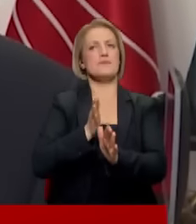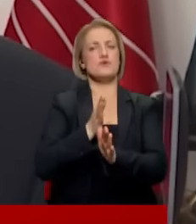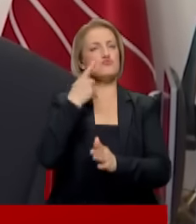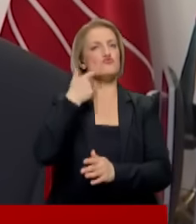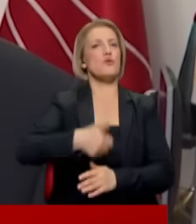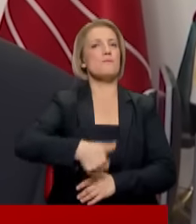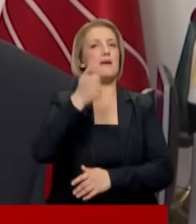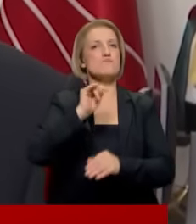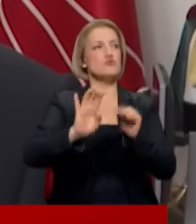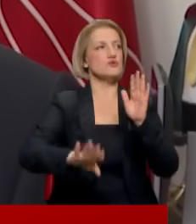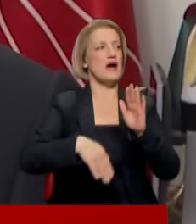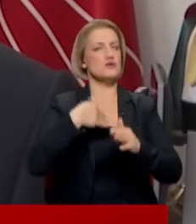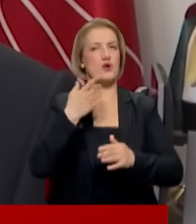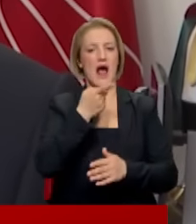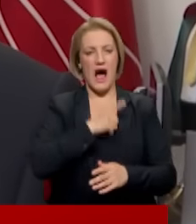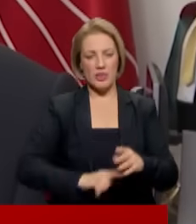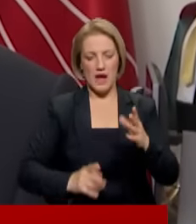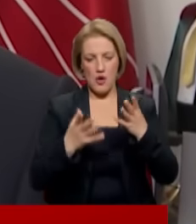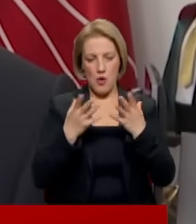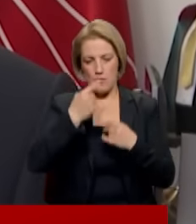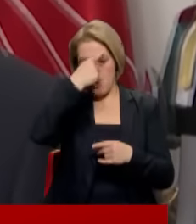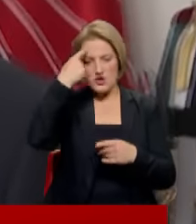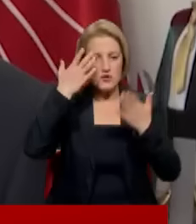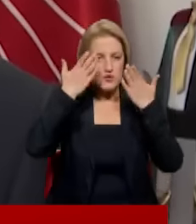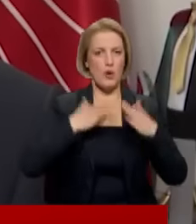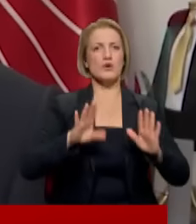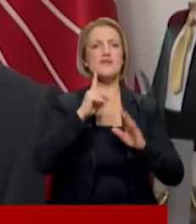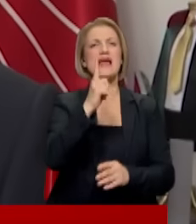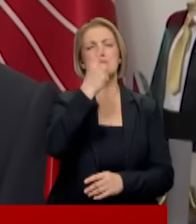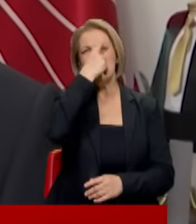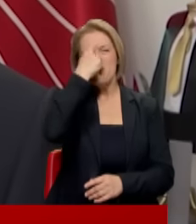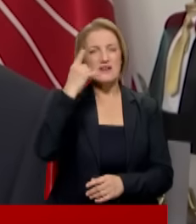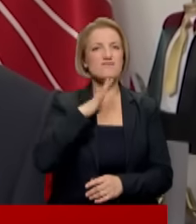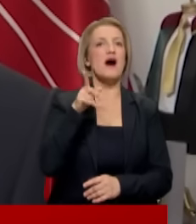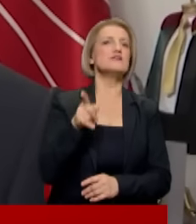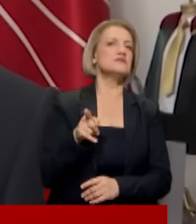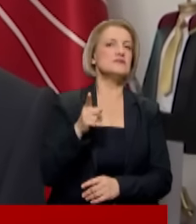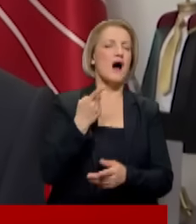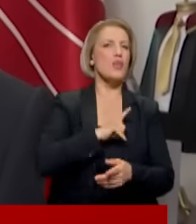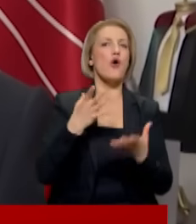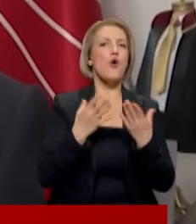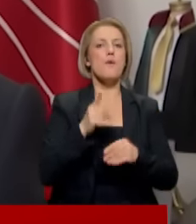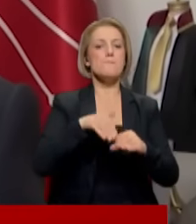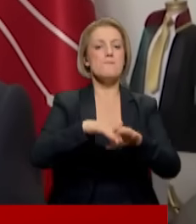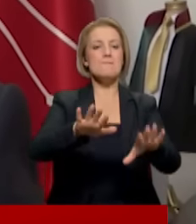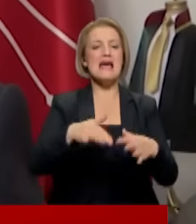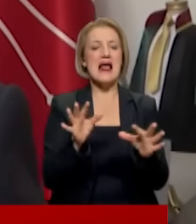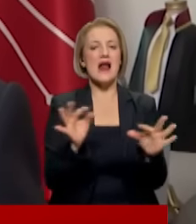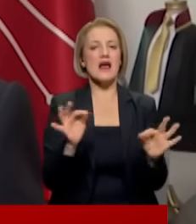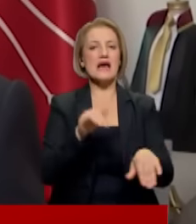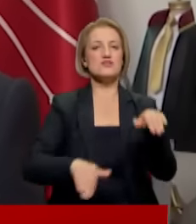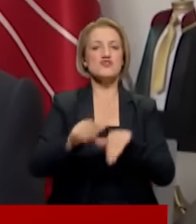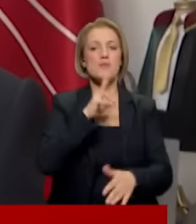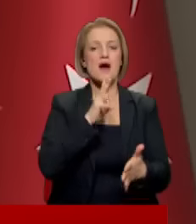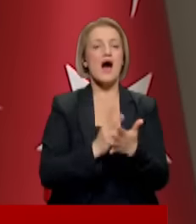cumhurbaşkan bundan sonra aday olma olasılığı yoktur bir tek olasılıkla aday olabilir o da meclisin Erken seçim